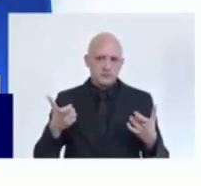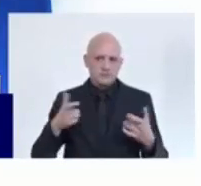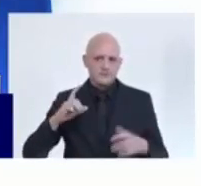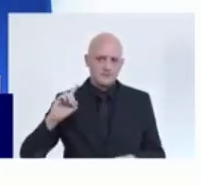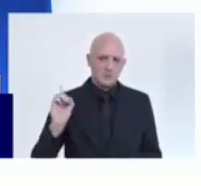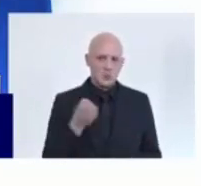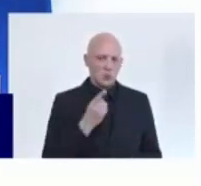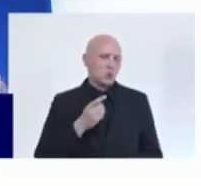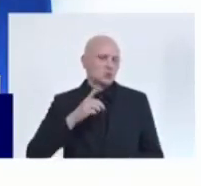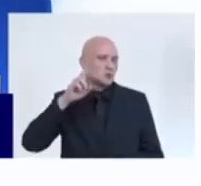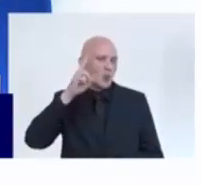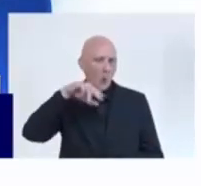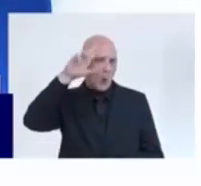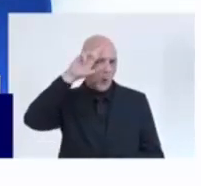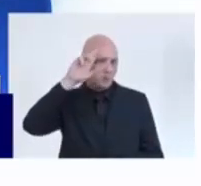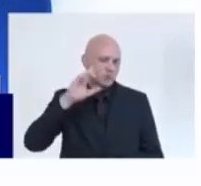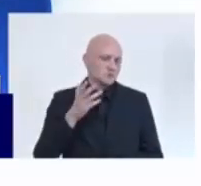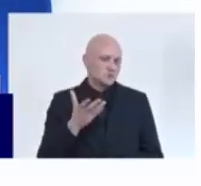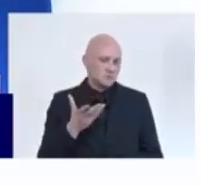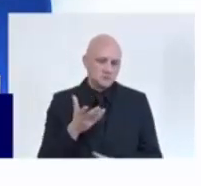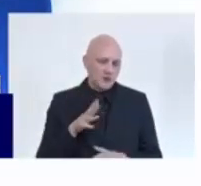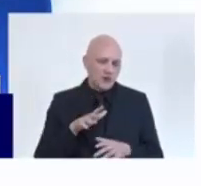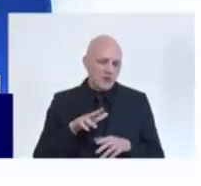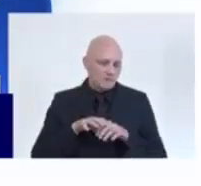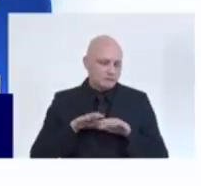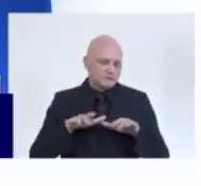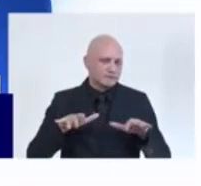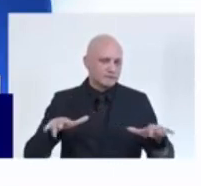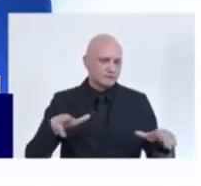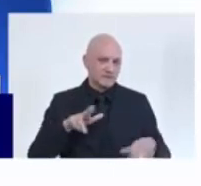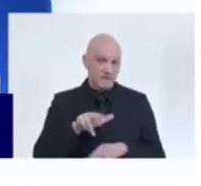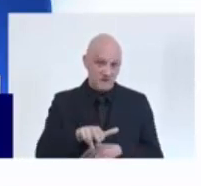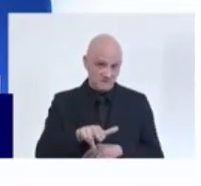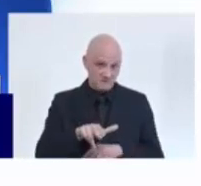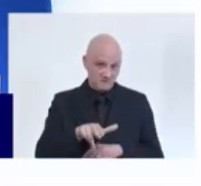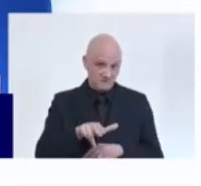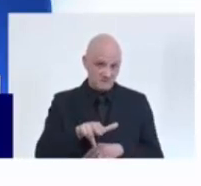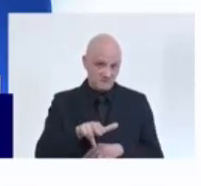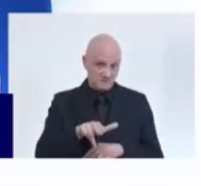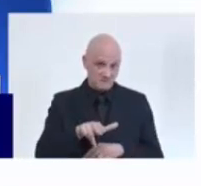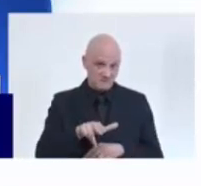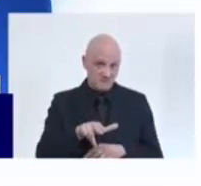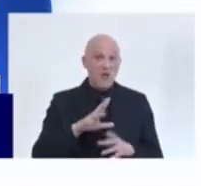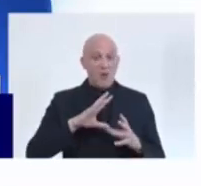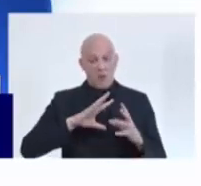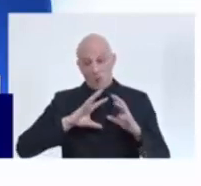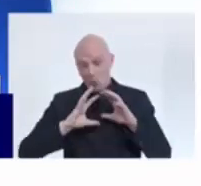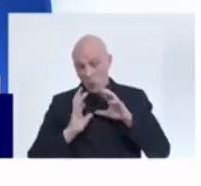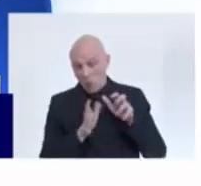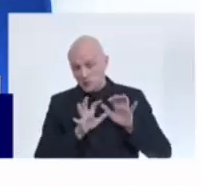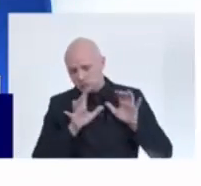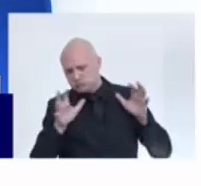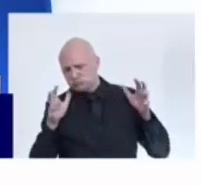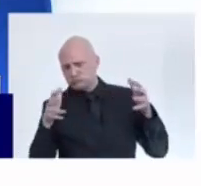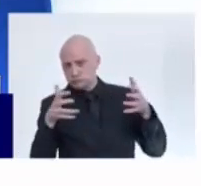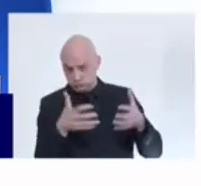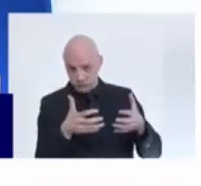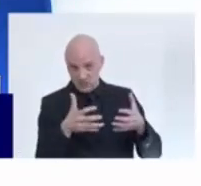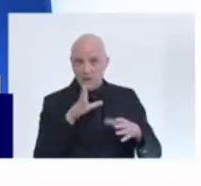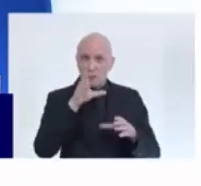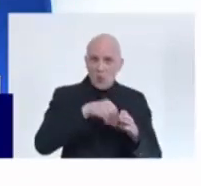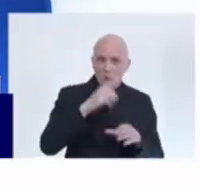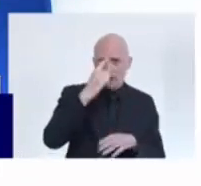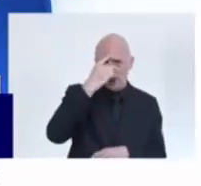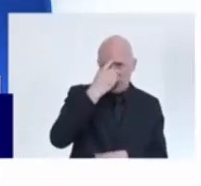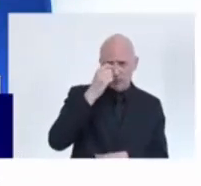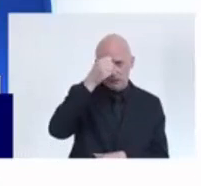conneries de ce gouvernement c'est affolant et en plus il n'y a pas si longtemps et au début de la crise c'était comme les